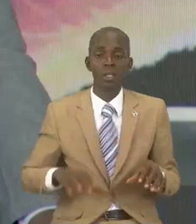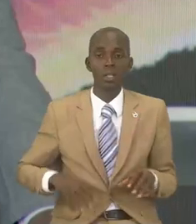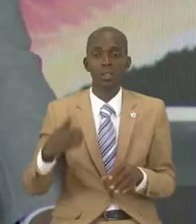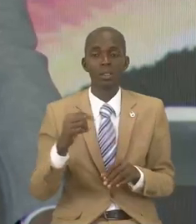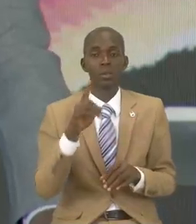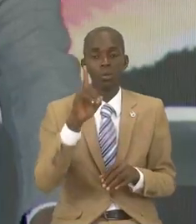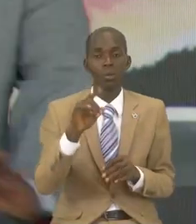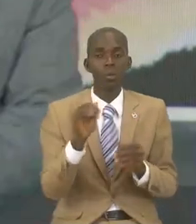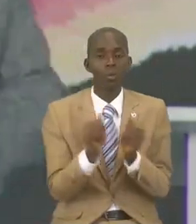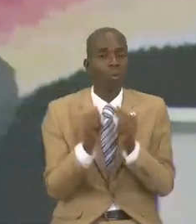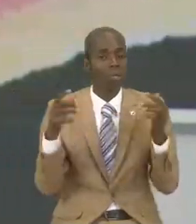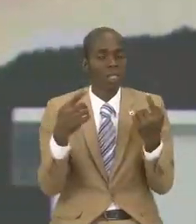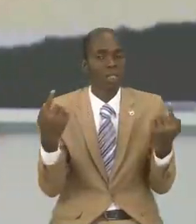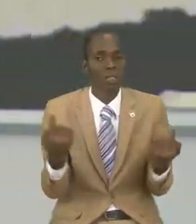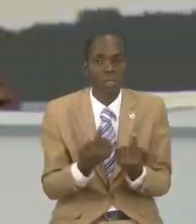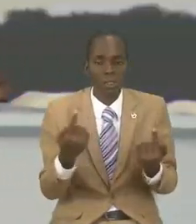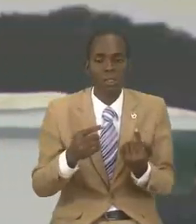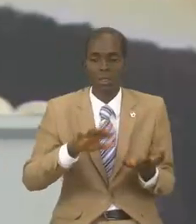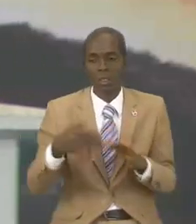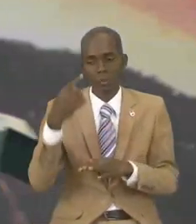celui qui est sans péché a été crucifié pour les pécheurs.